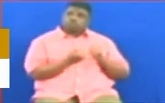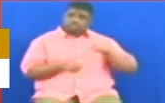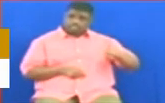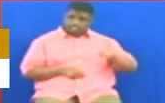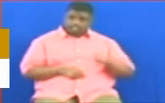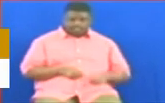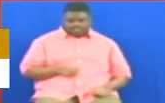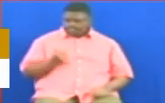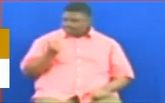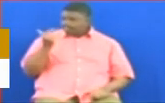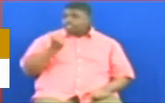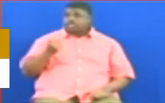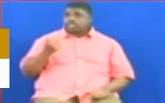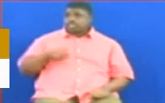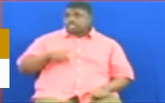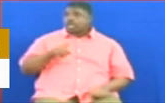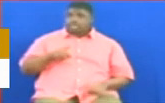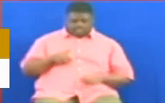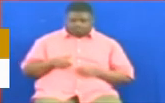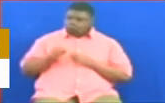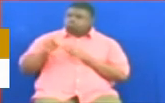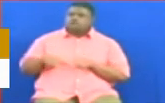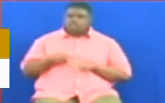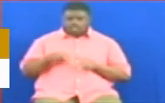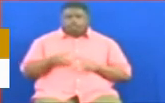Jamhuri ya Muungano wa Tanzania imepewa uwezo wa kuingia mkataba